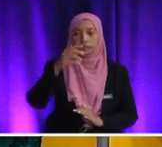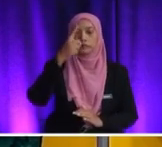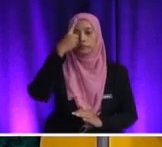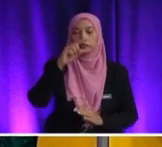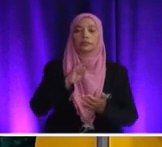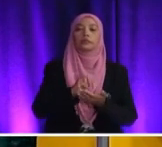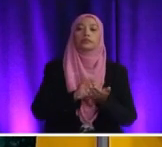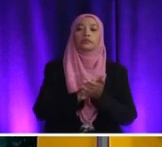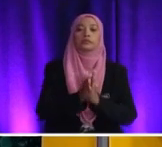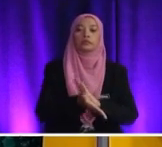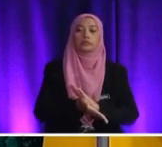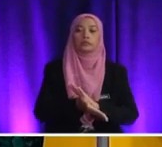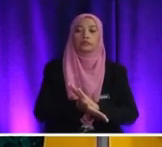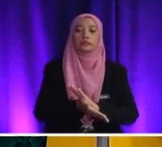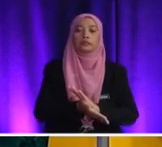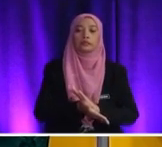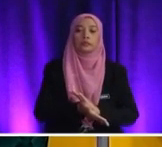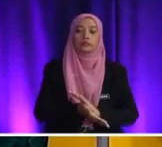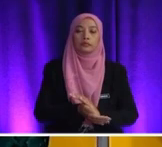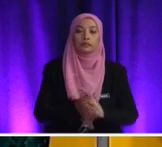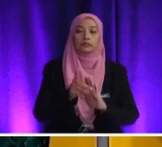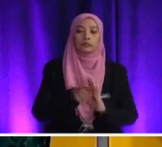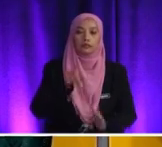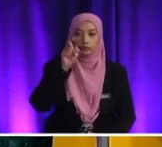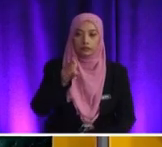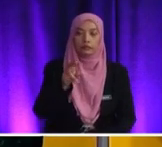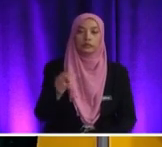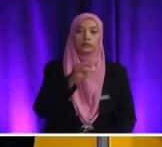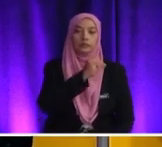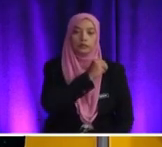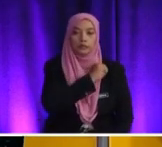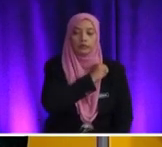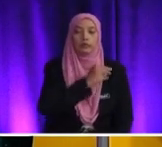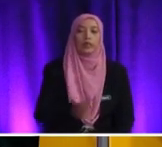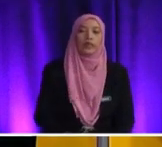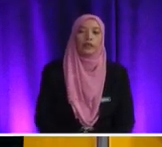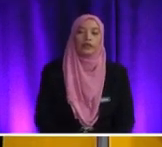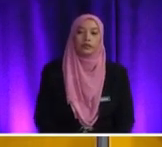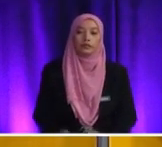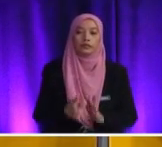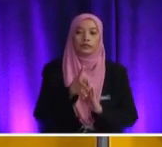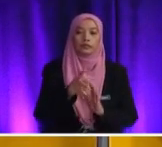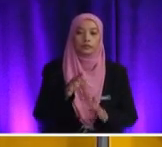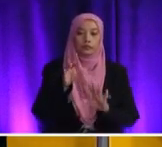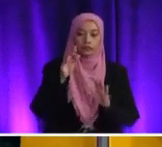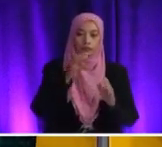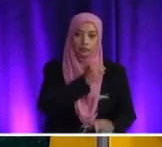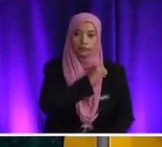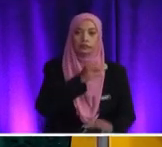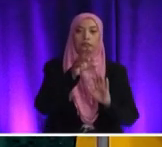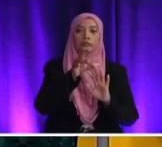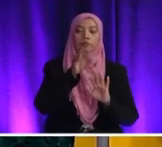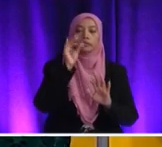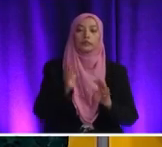apa ngetik keperluan majika Jadi biasanya majikan akan memiliki keseimbangan antara pencapaian Academy